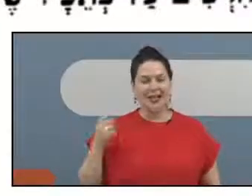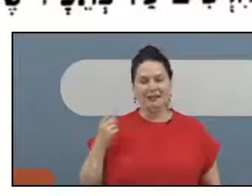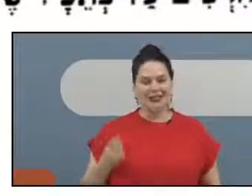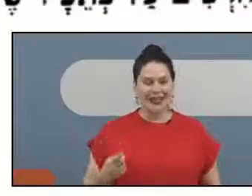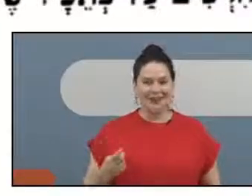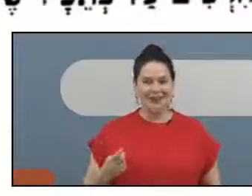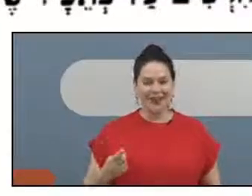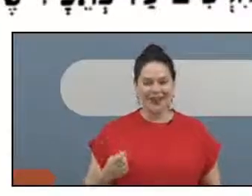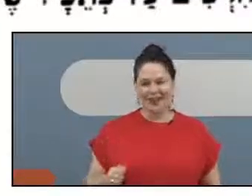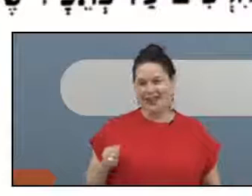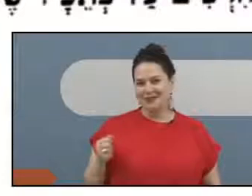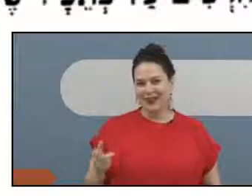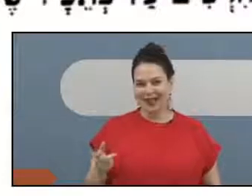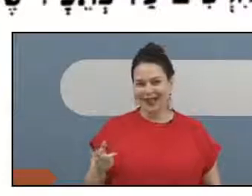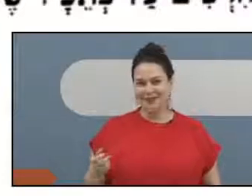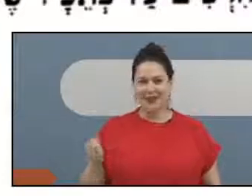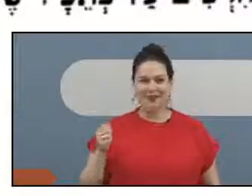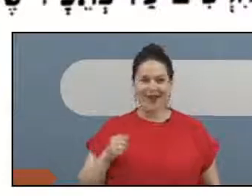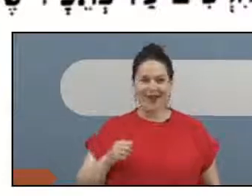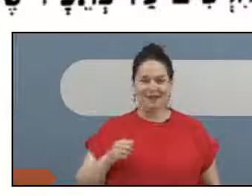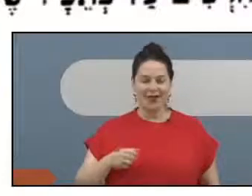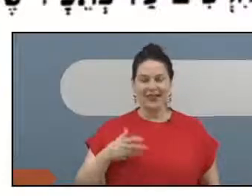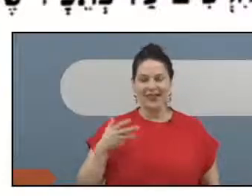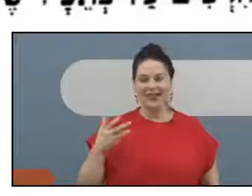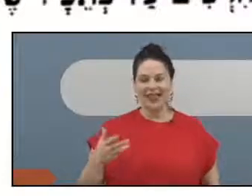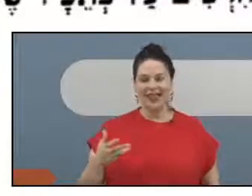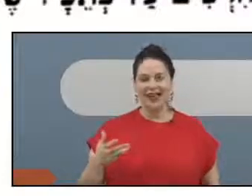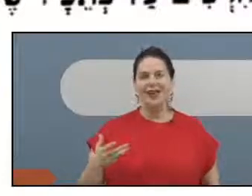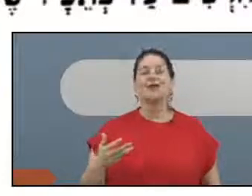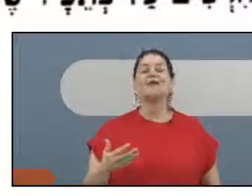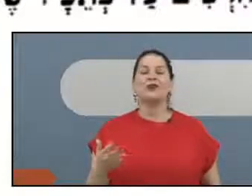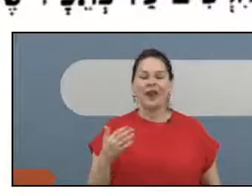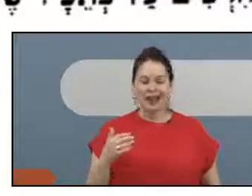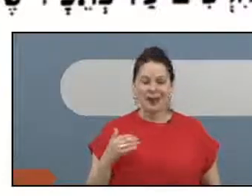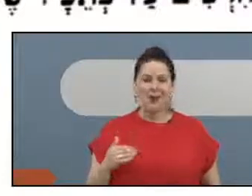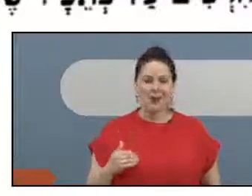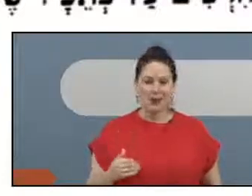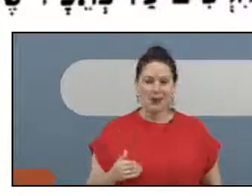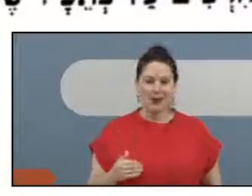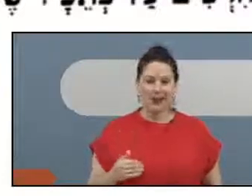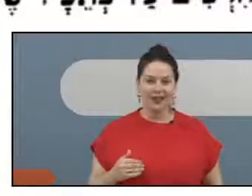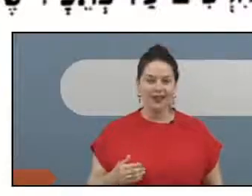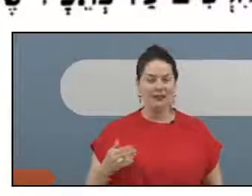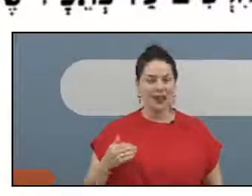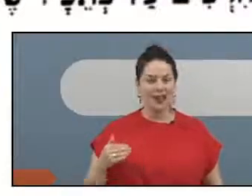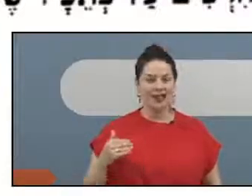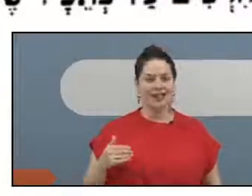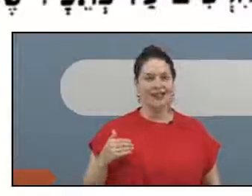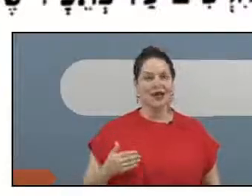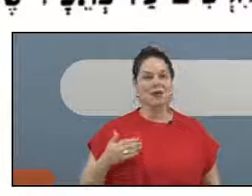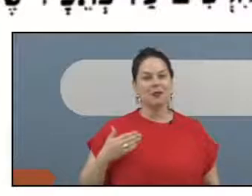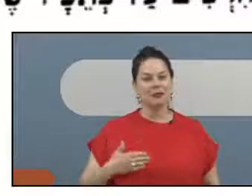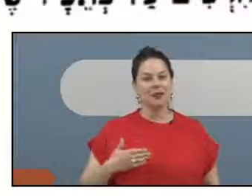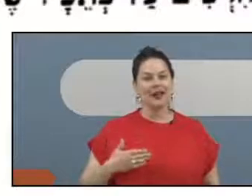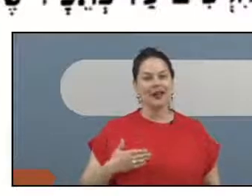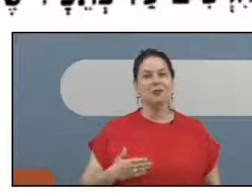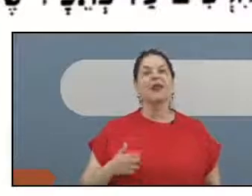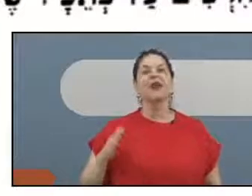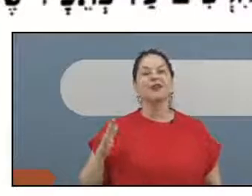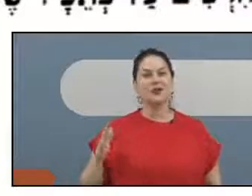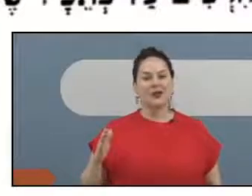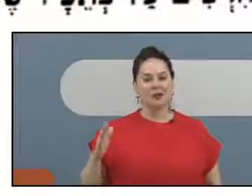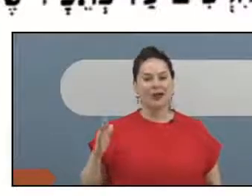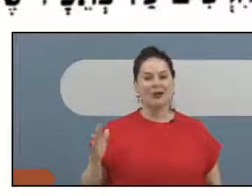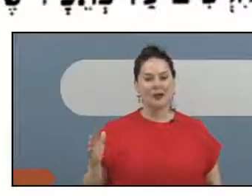אליהם. אני מזהיר אותך, אם ככה ואם ככה, ואל תעשה ככה, ואולי הגרוע ביותר שאפשר להגיד לנער